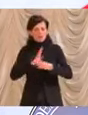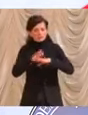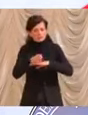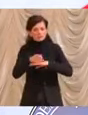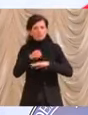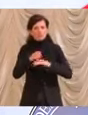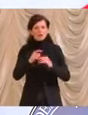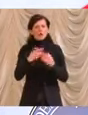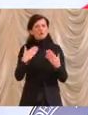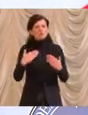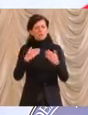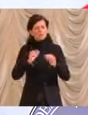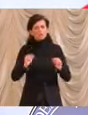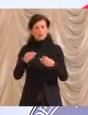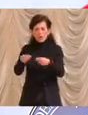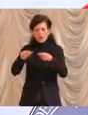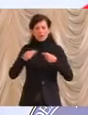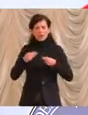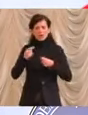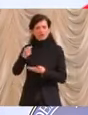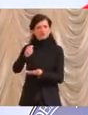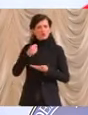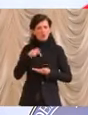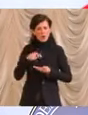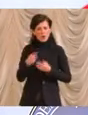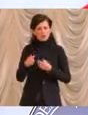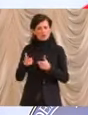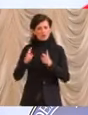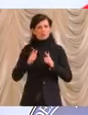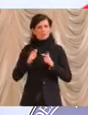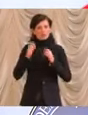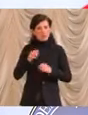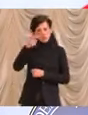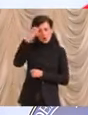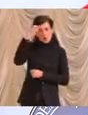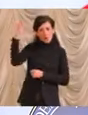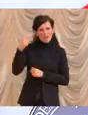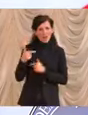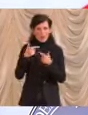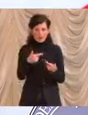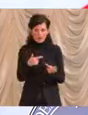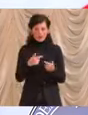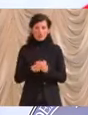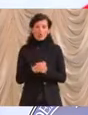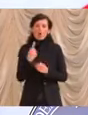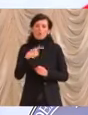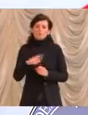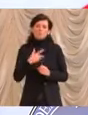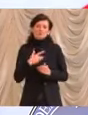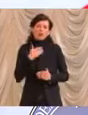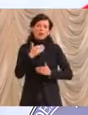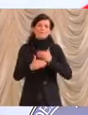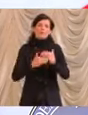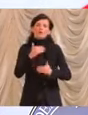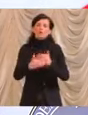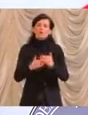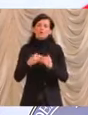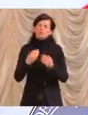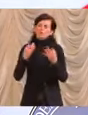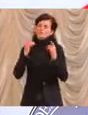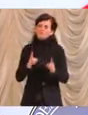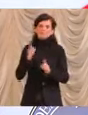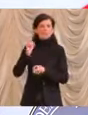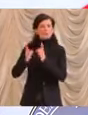disponibilità di queste somme. E poi ci sono anche modalità, come dire, anche qui percorsi burocratici accelerati